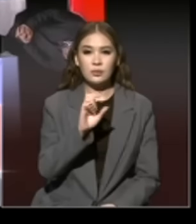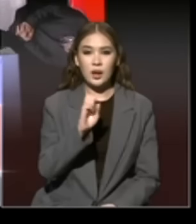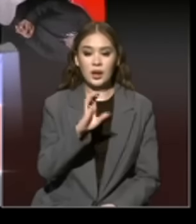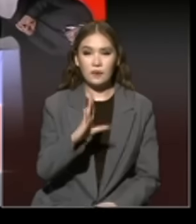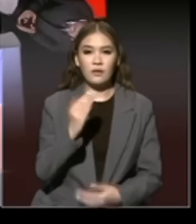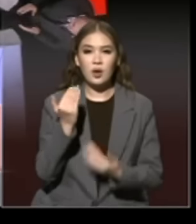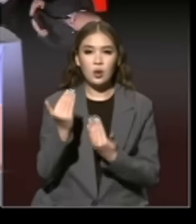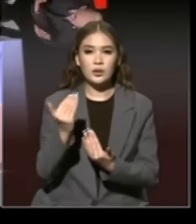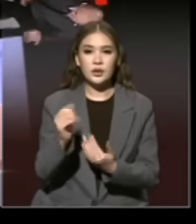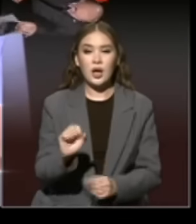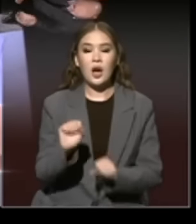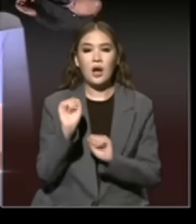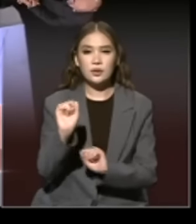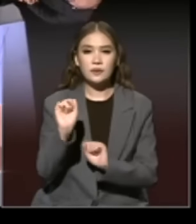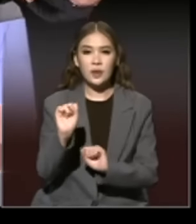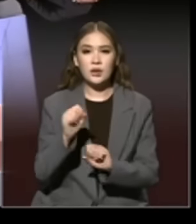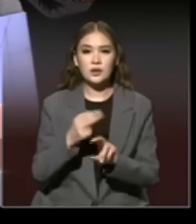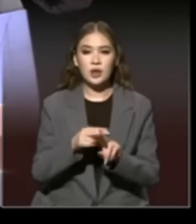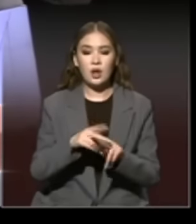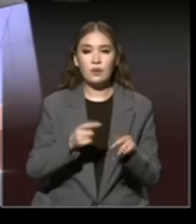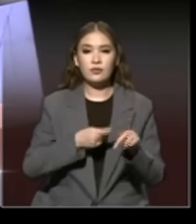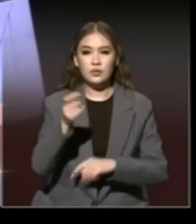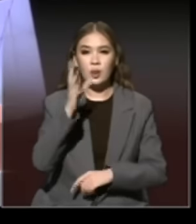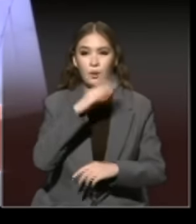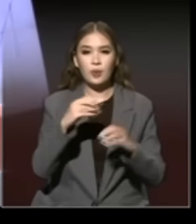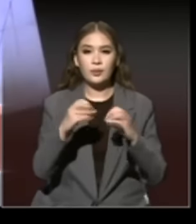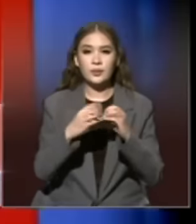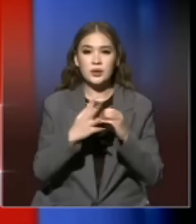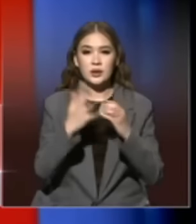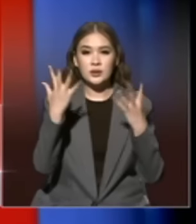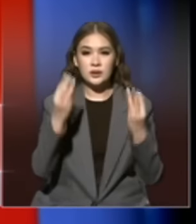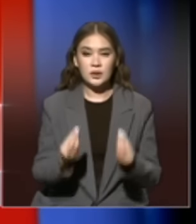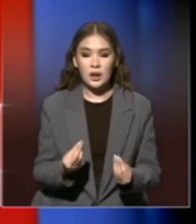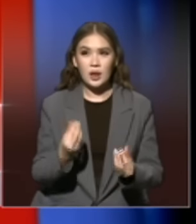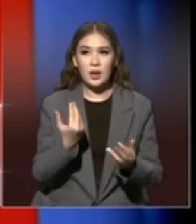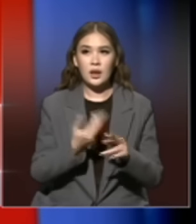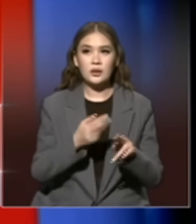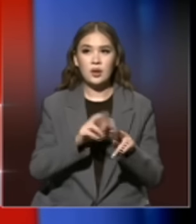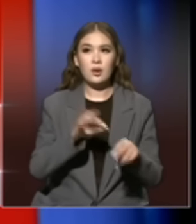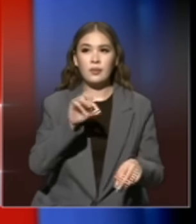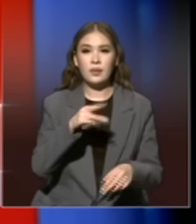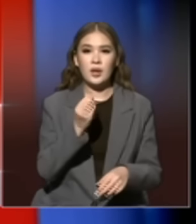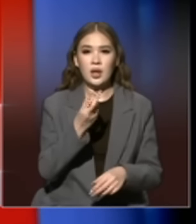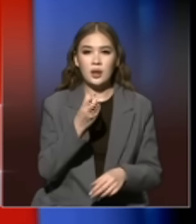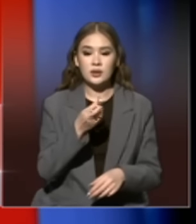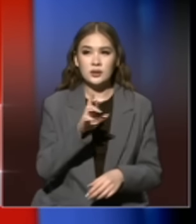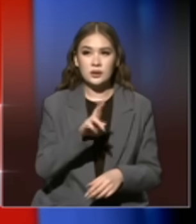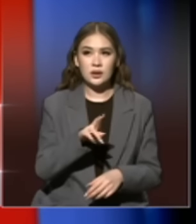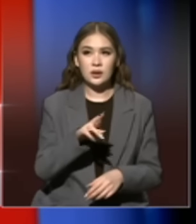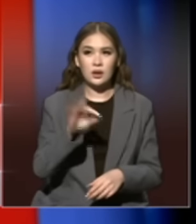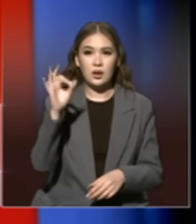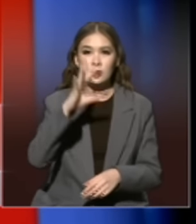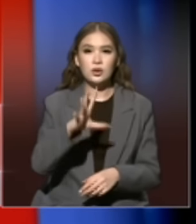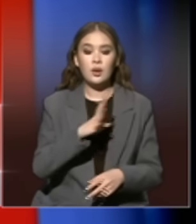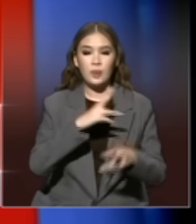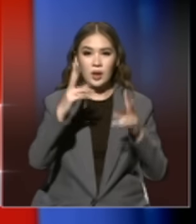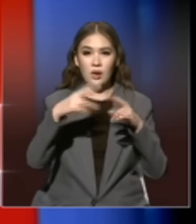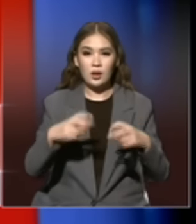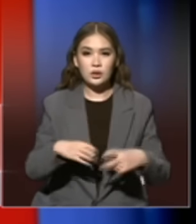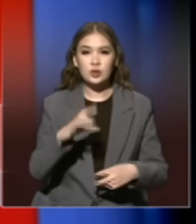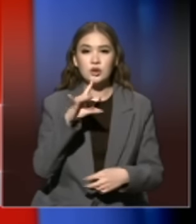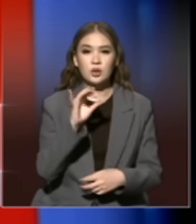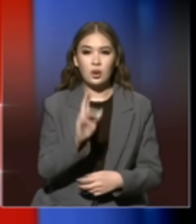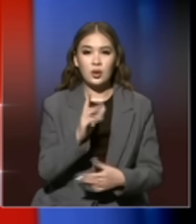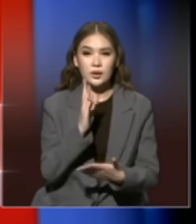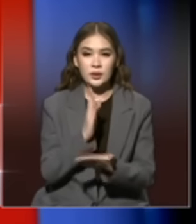Бешенбаевтың қорғаушылары апелляция түсіреді ғой 15 күннің ішінде. Одан кейін апелляцияға түседі. Апелляцияның өзінің қаралатын сроктары